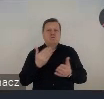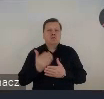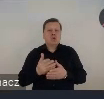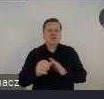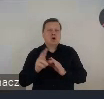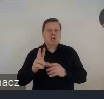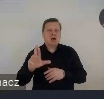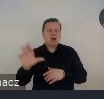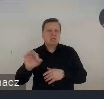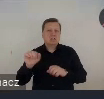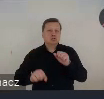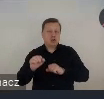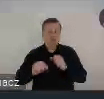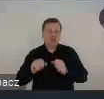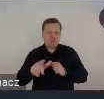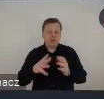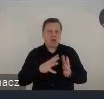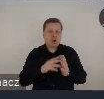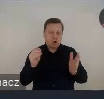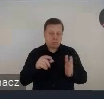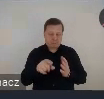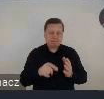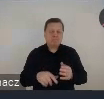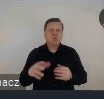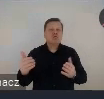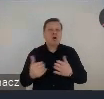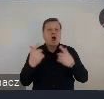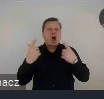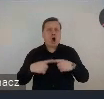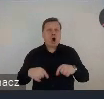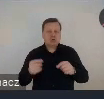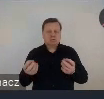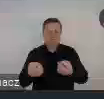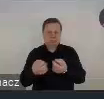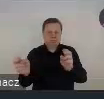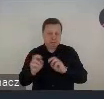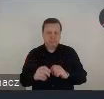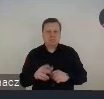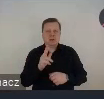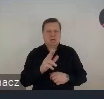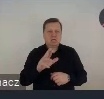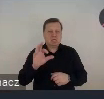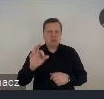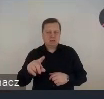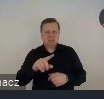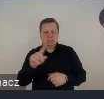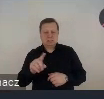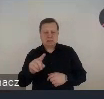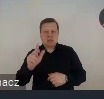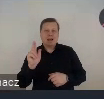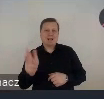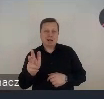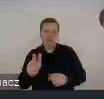Krajowego Rejestru Sądowego o wpisanie nowej osoby, czyli to jest formularz KRSZK,